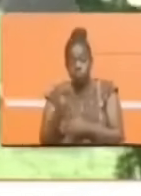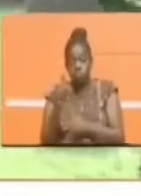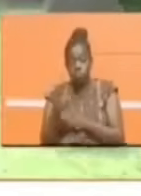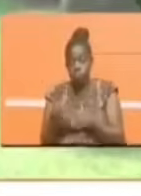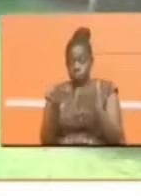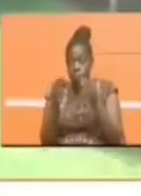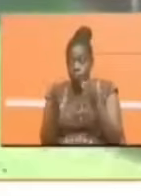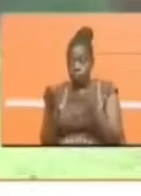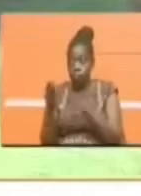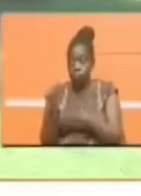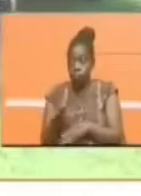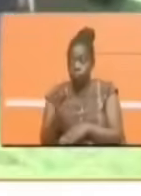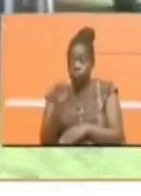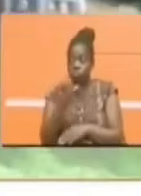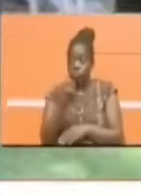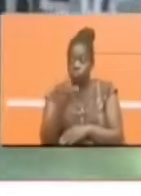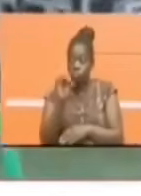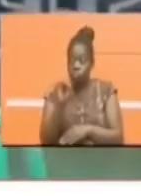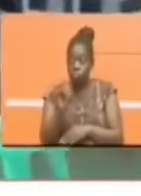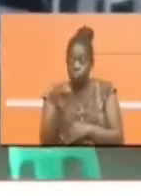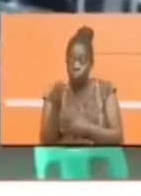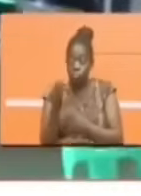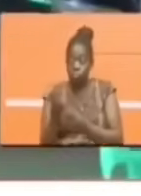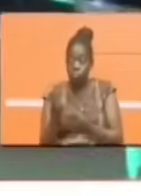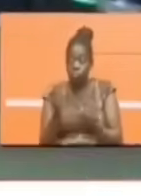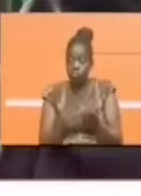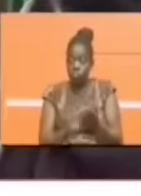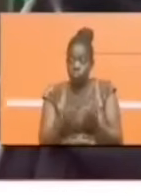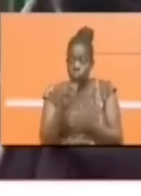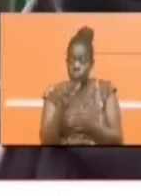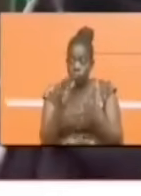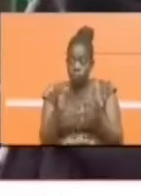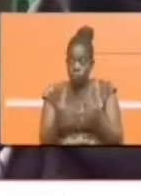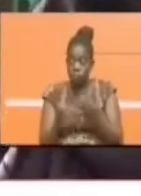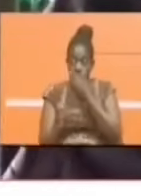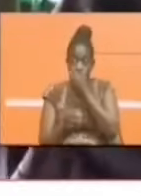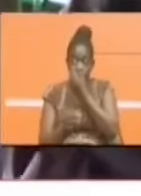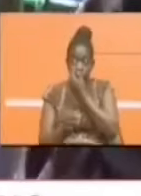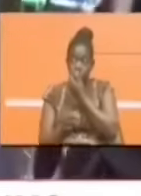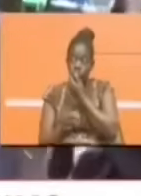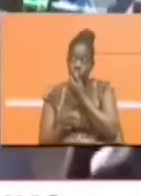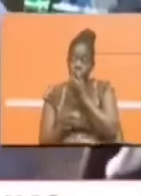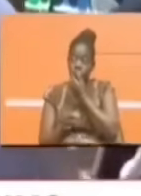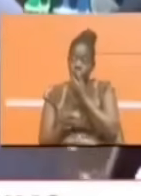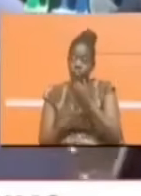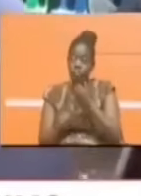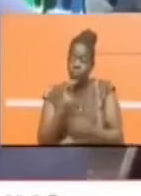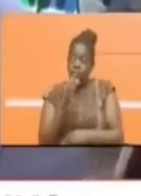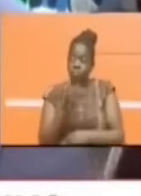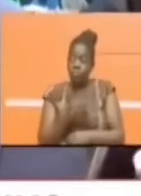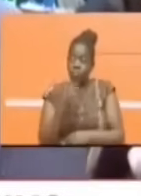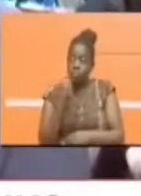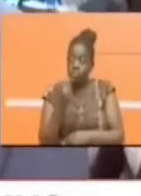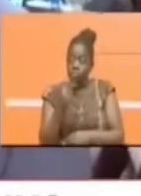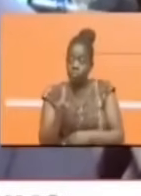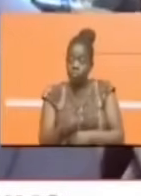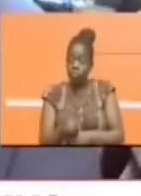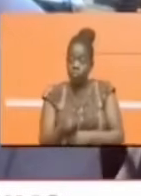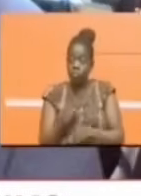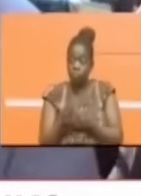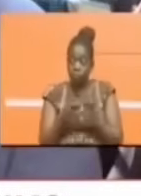by'omugenzi ali miwaana nga buli mwana yafuna ebibye kyalo ono yagamba nti ttaka